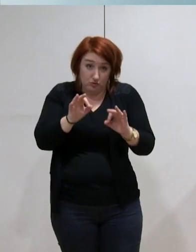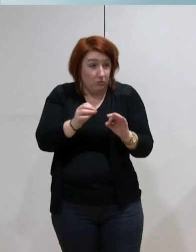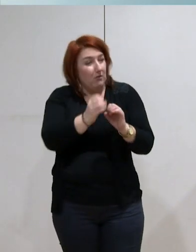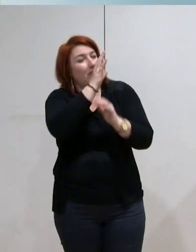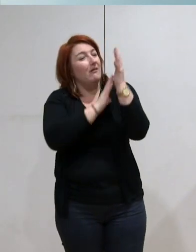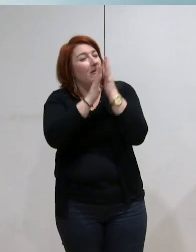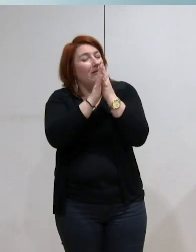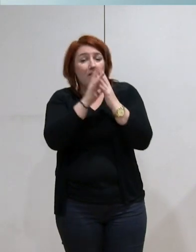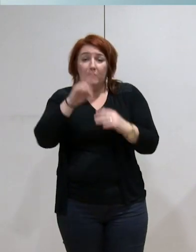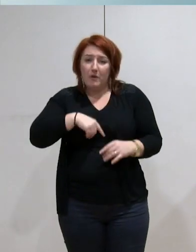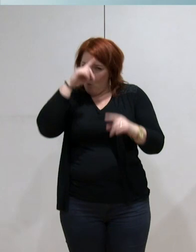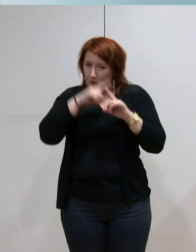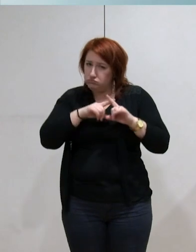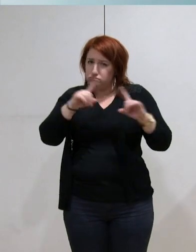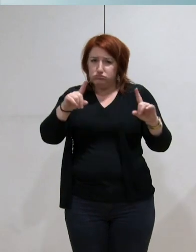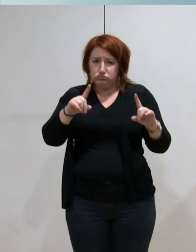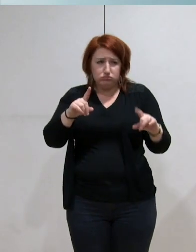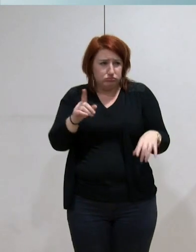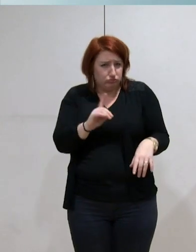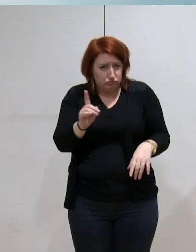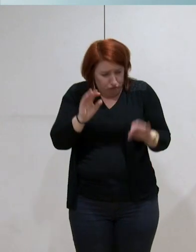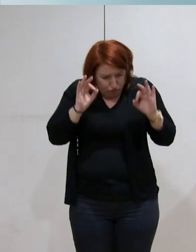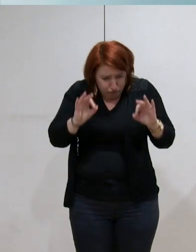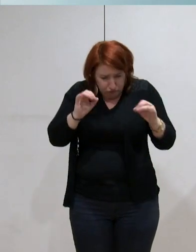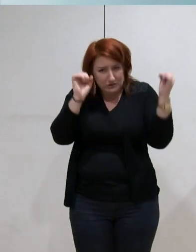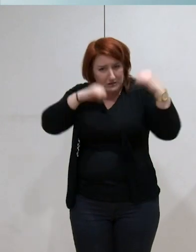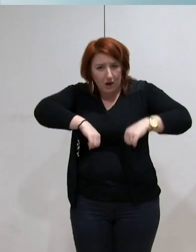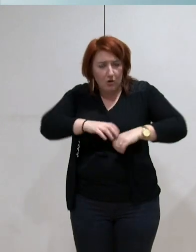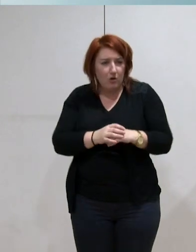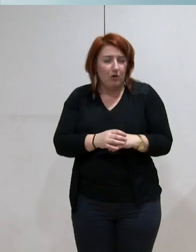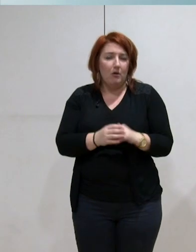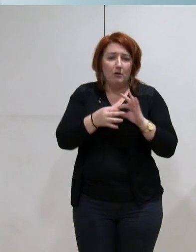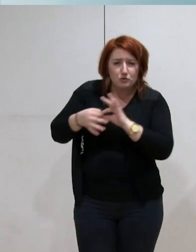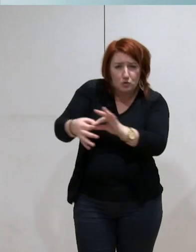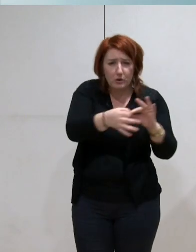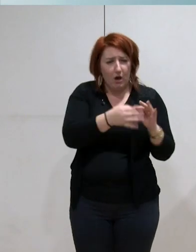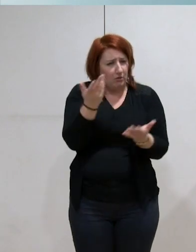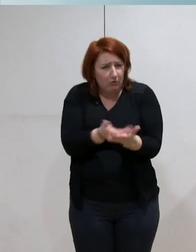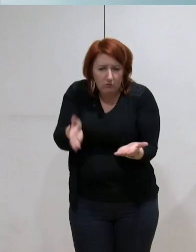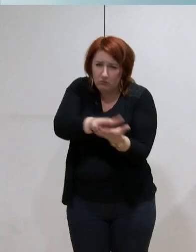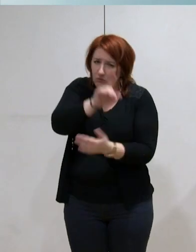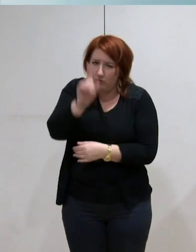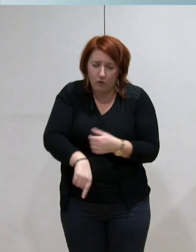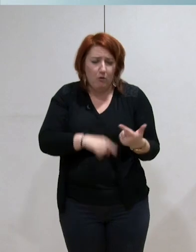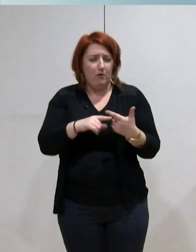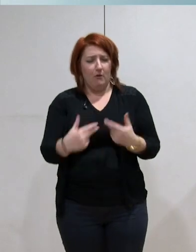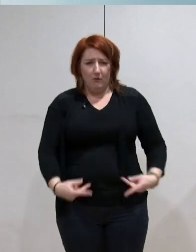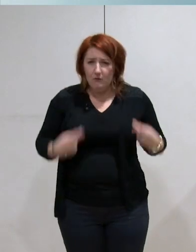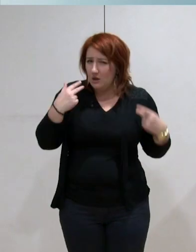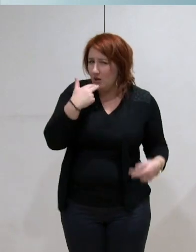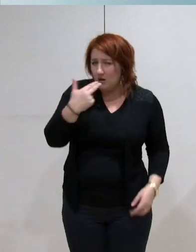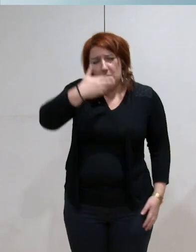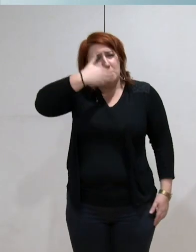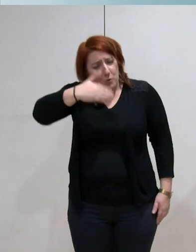elles sont nécessaires à savoir par exemple le renforcement des solidarité l'amélioration de la qualité de la vie le